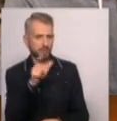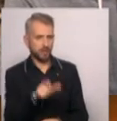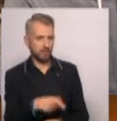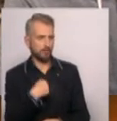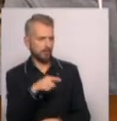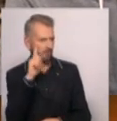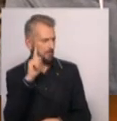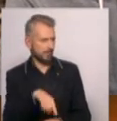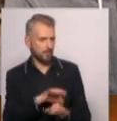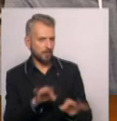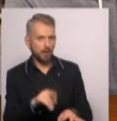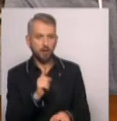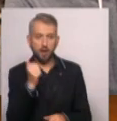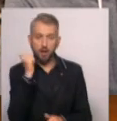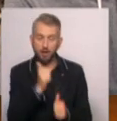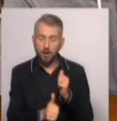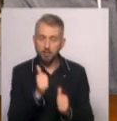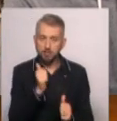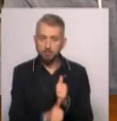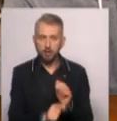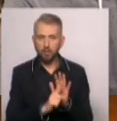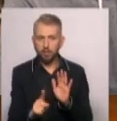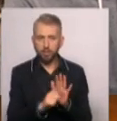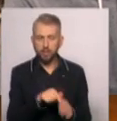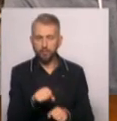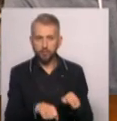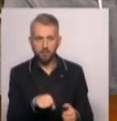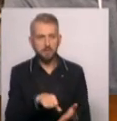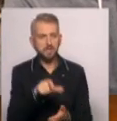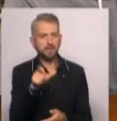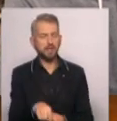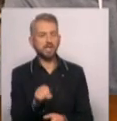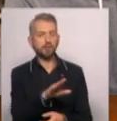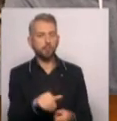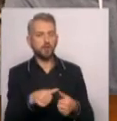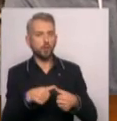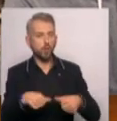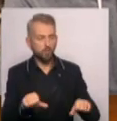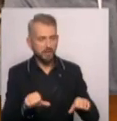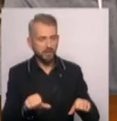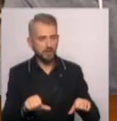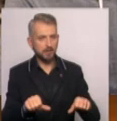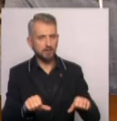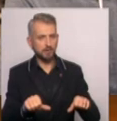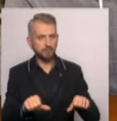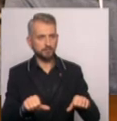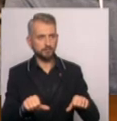його знаю, він рухається щодня на велосипеді. Представник Європейської комісії